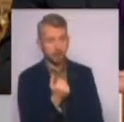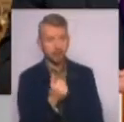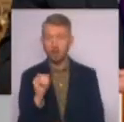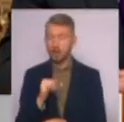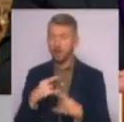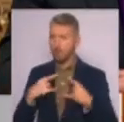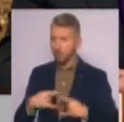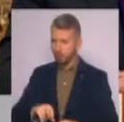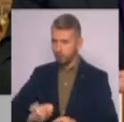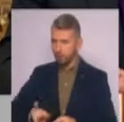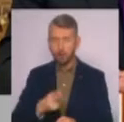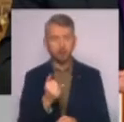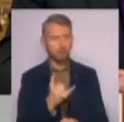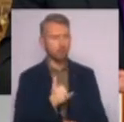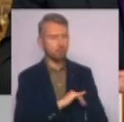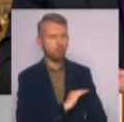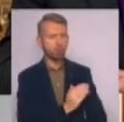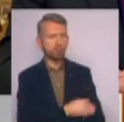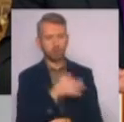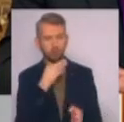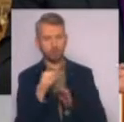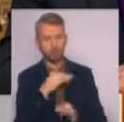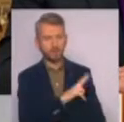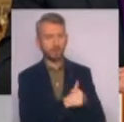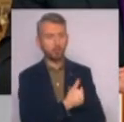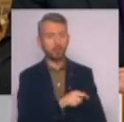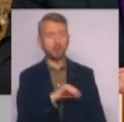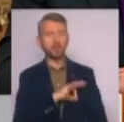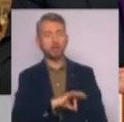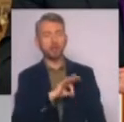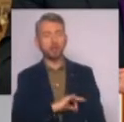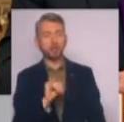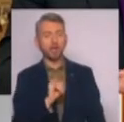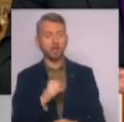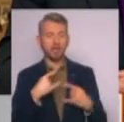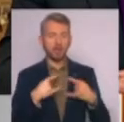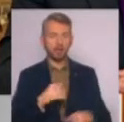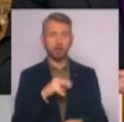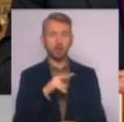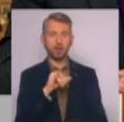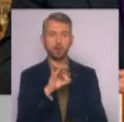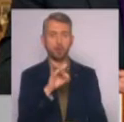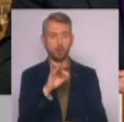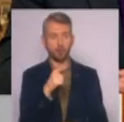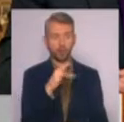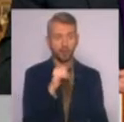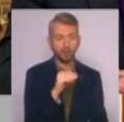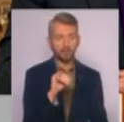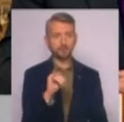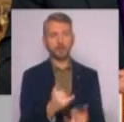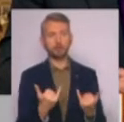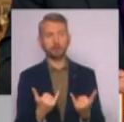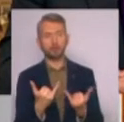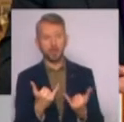є? Потужна консультативна поліклініка, яка користується і флюорографи, і